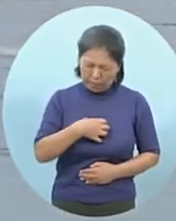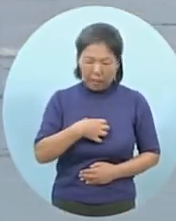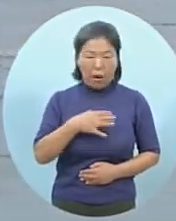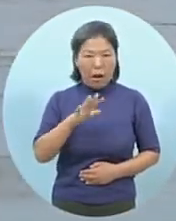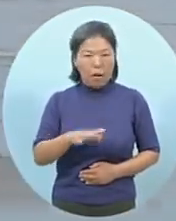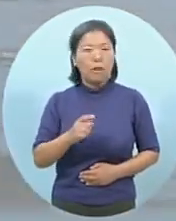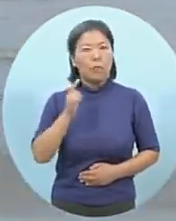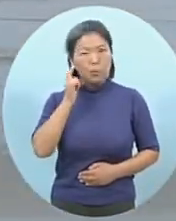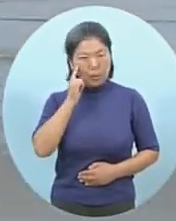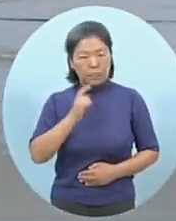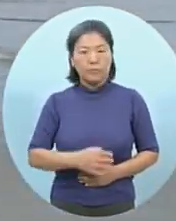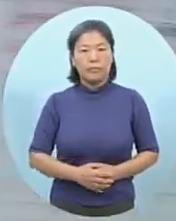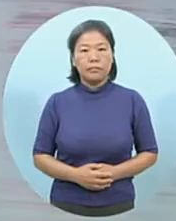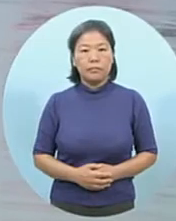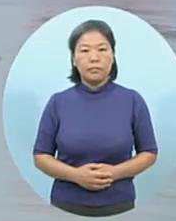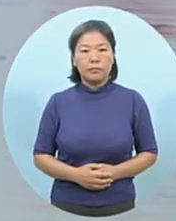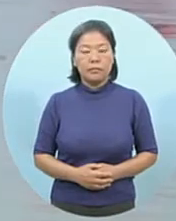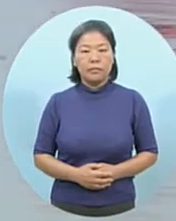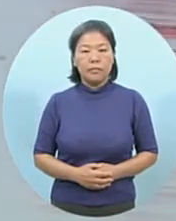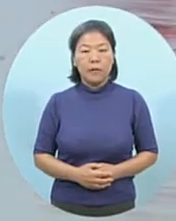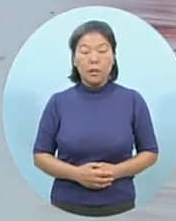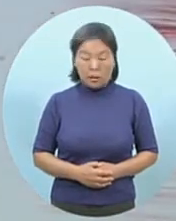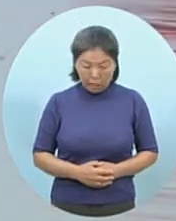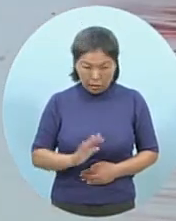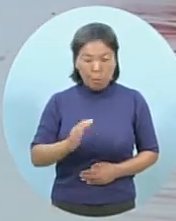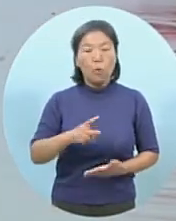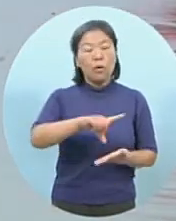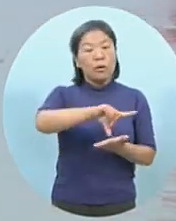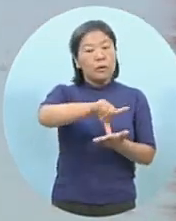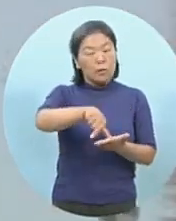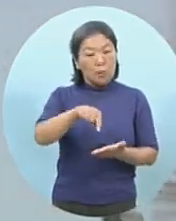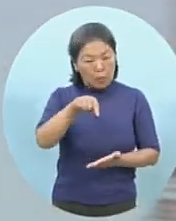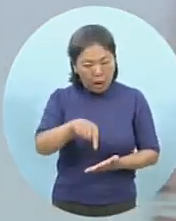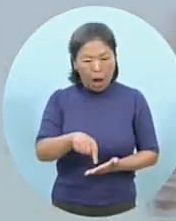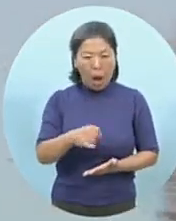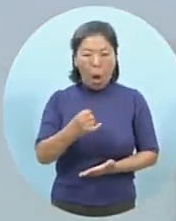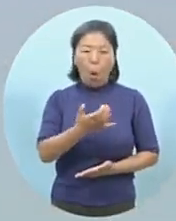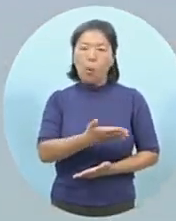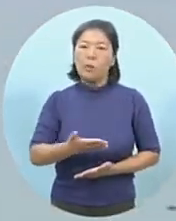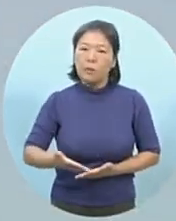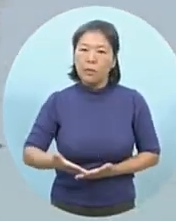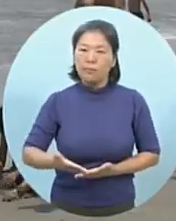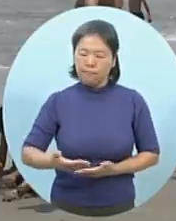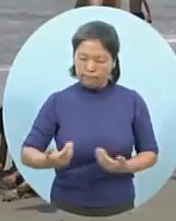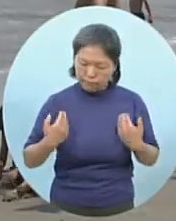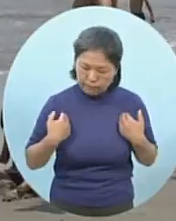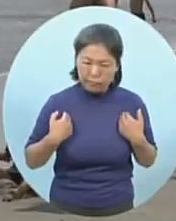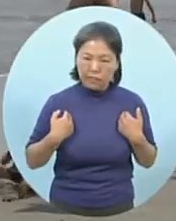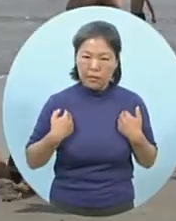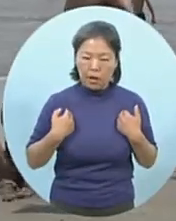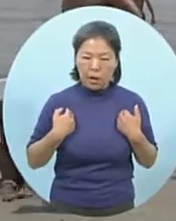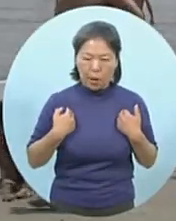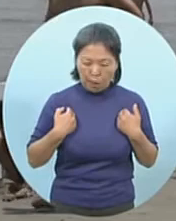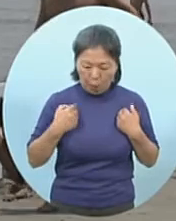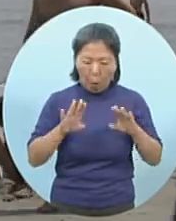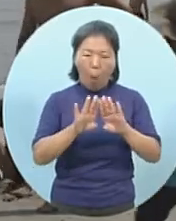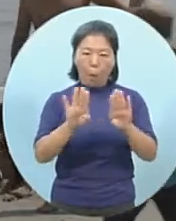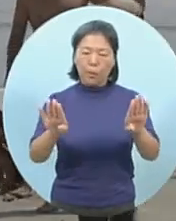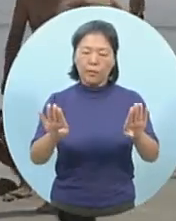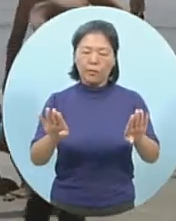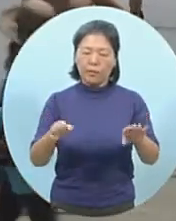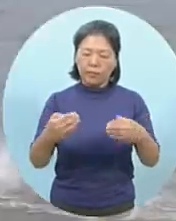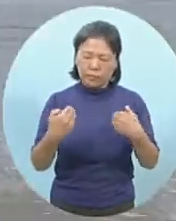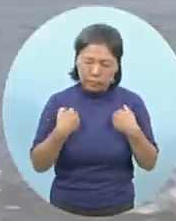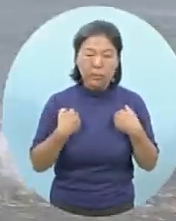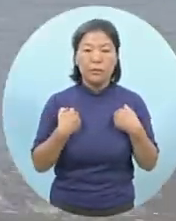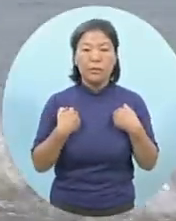ったと思うんですけども、地元の方も薄磯といえば海だということで、海水浴をオープンさせないとです